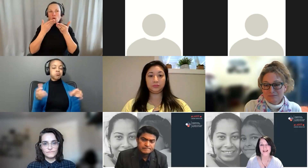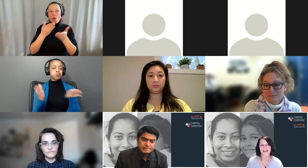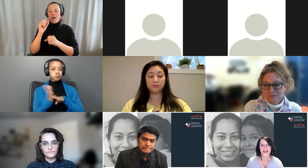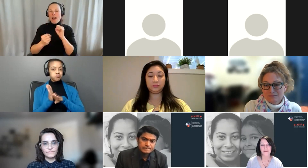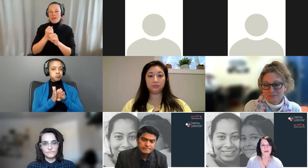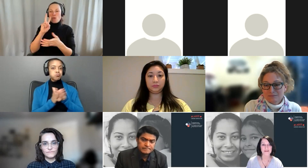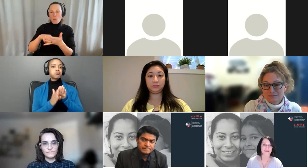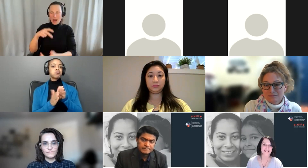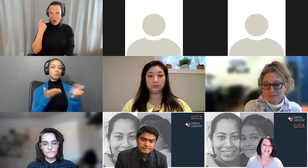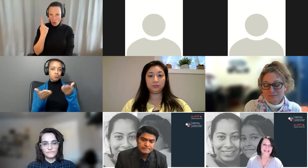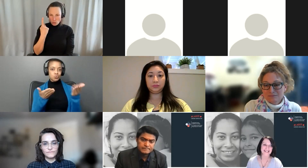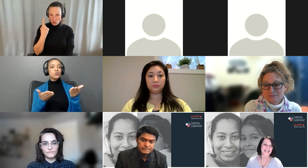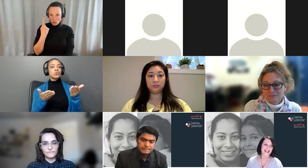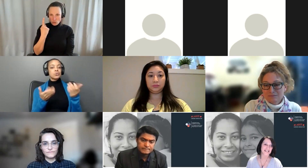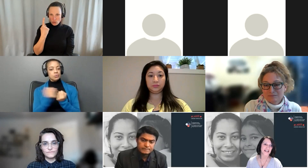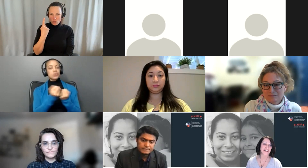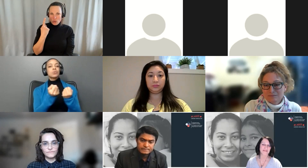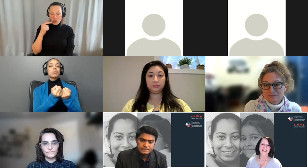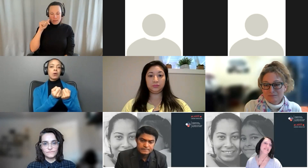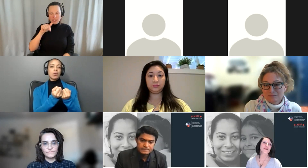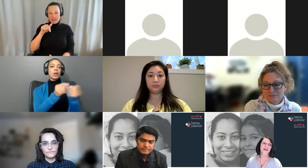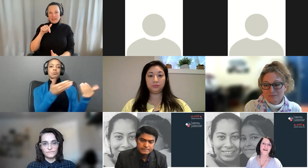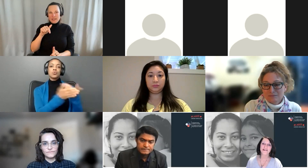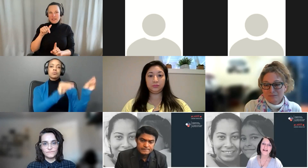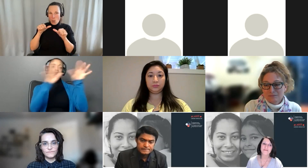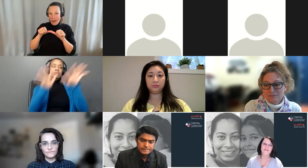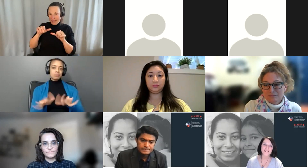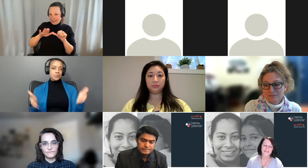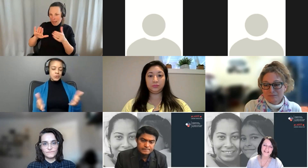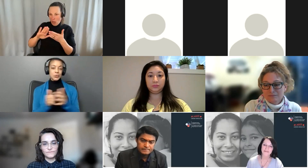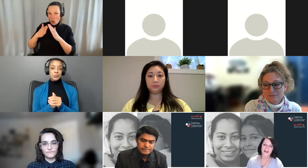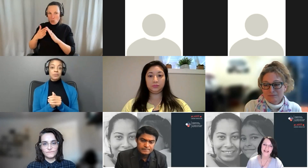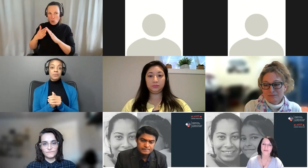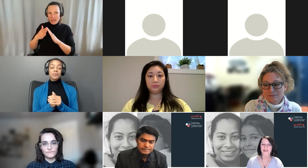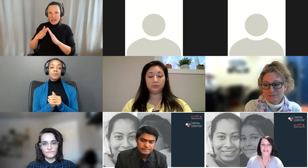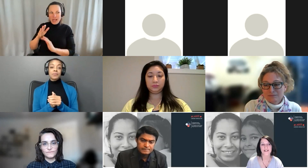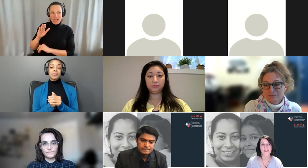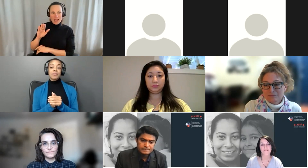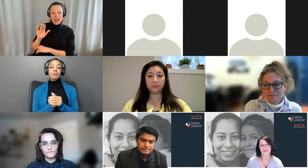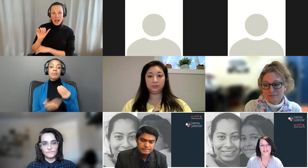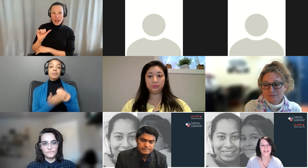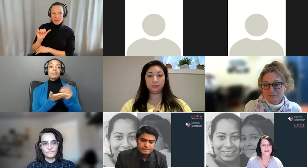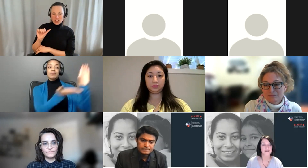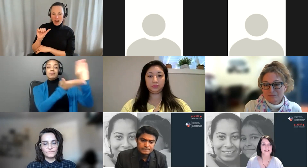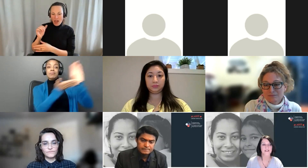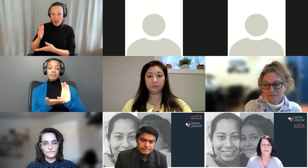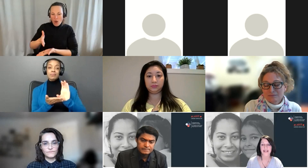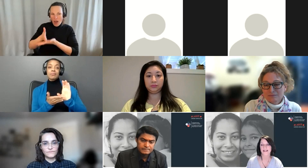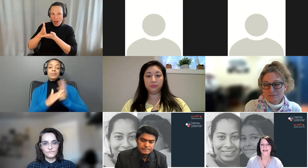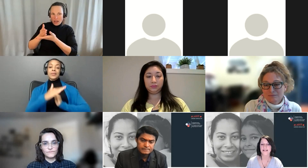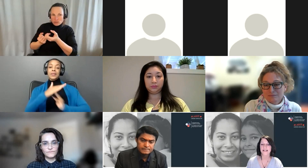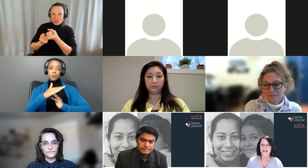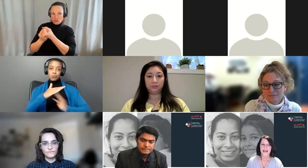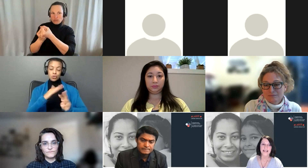des services pour appuyer les résidents de la communauté depuis ce temps-là. Nous sommes subsidiés par